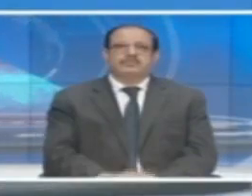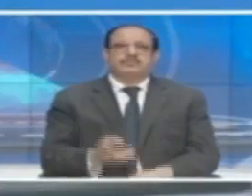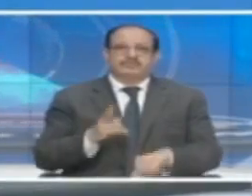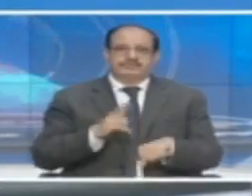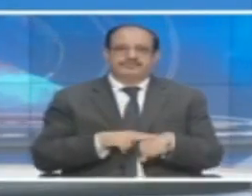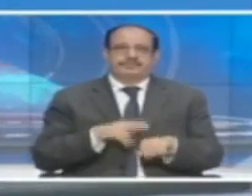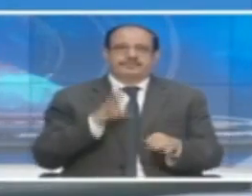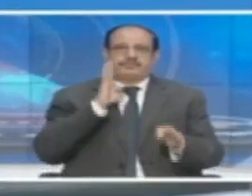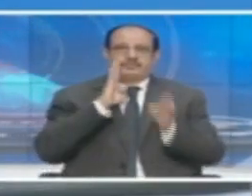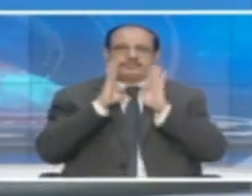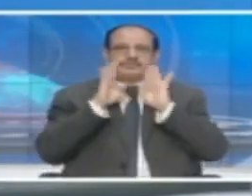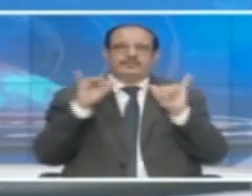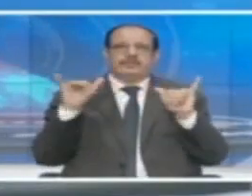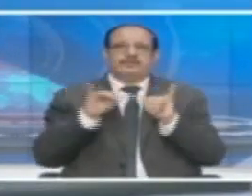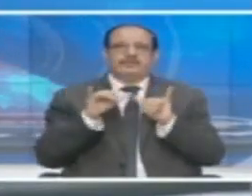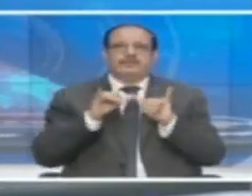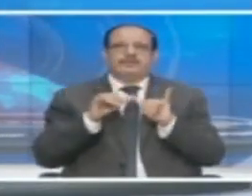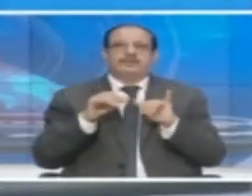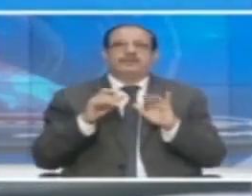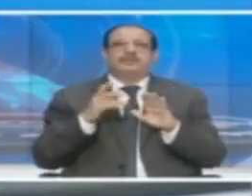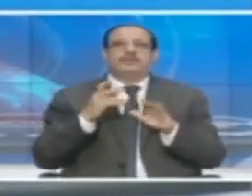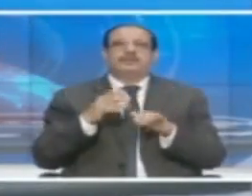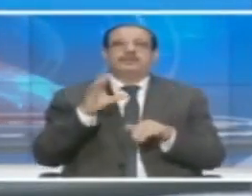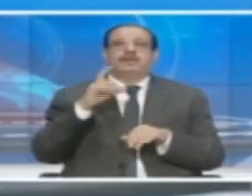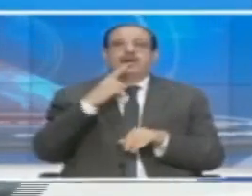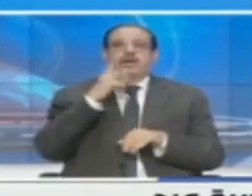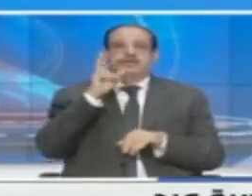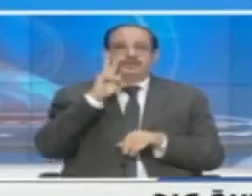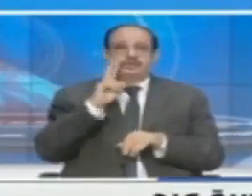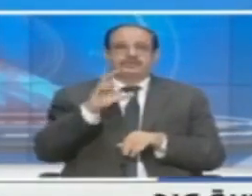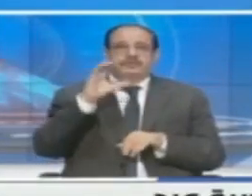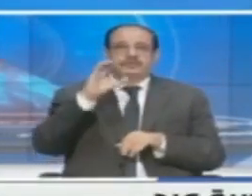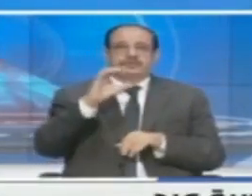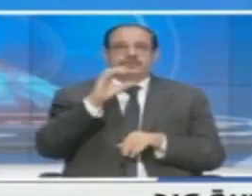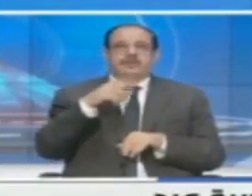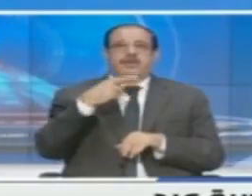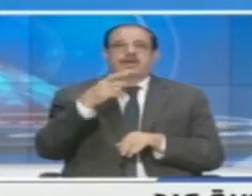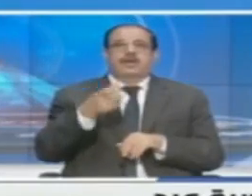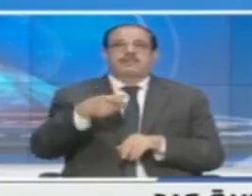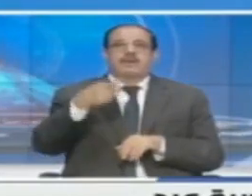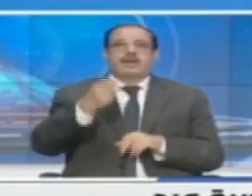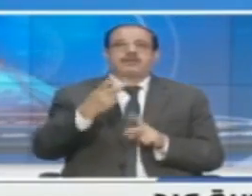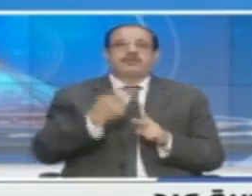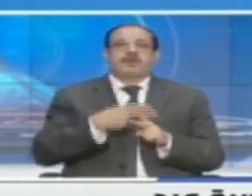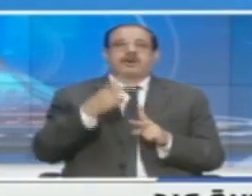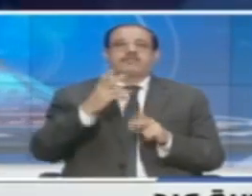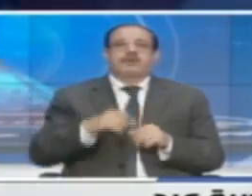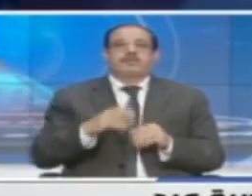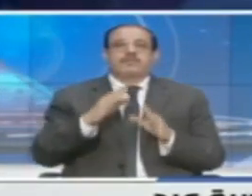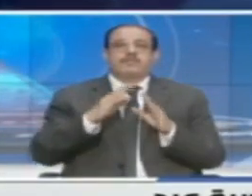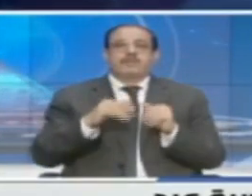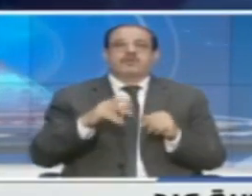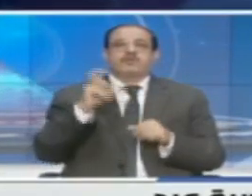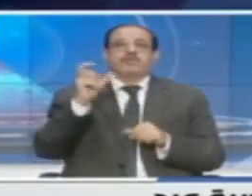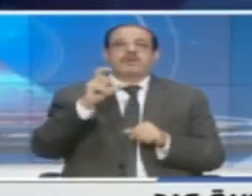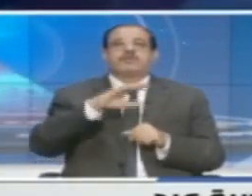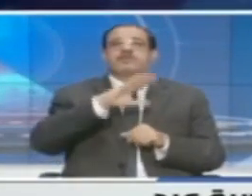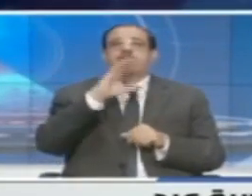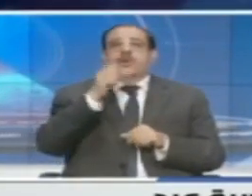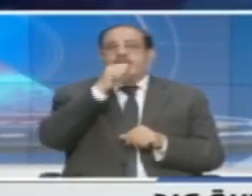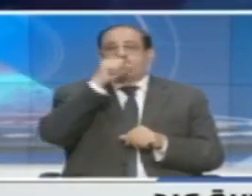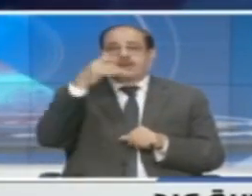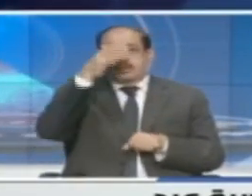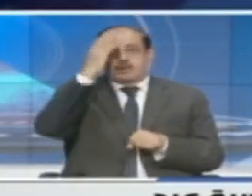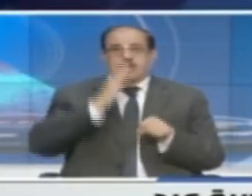وعلى صفحته الرسمية بمواقع التواصل الاجتماعي، حرص الرئيس عبد الفتاح السيسي على تهنئة الشعب المصري والأمة